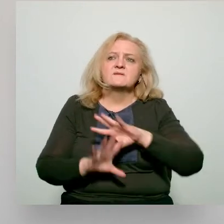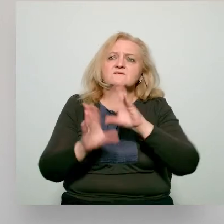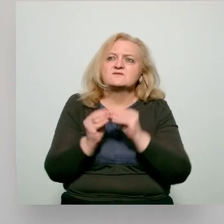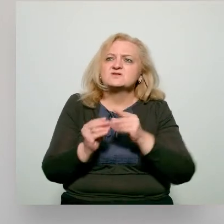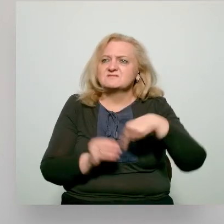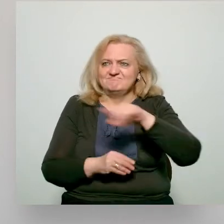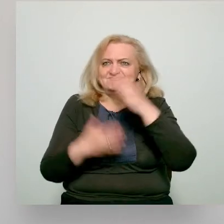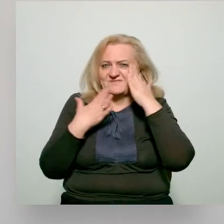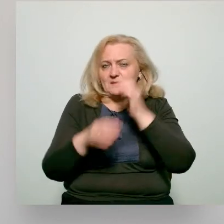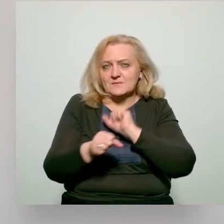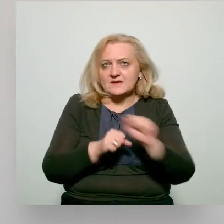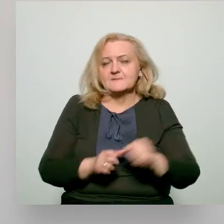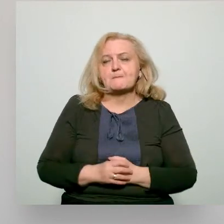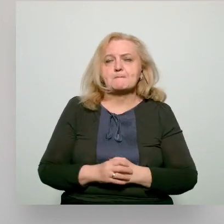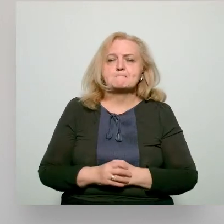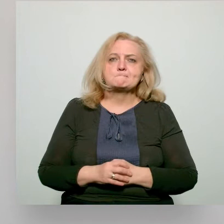zatem